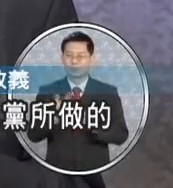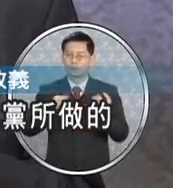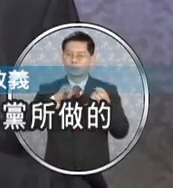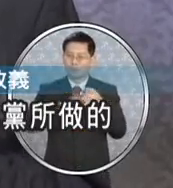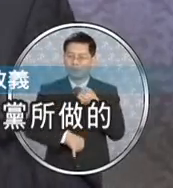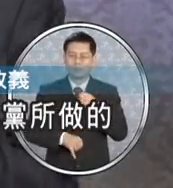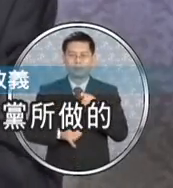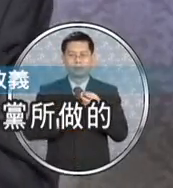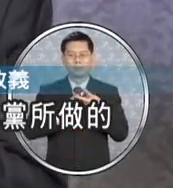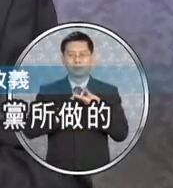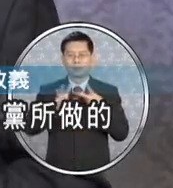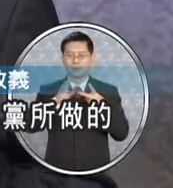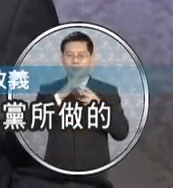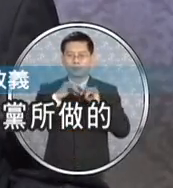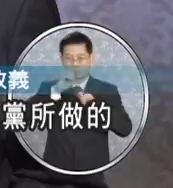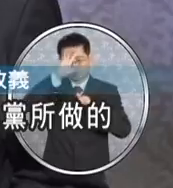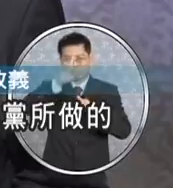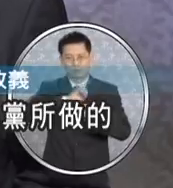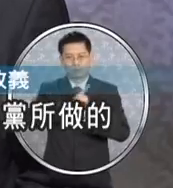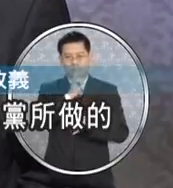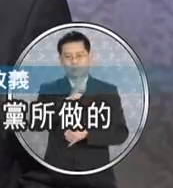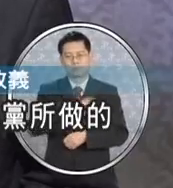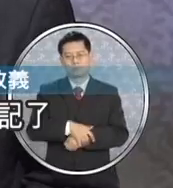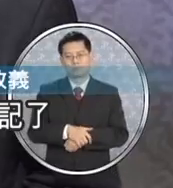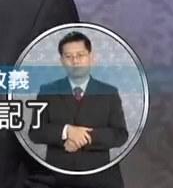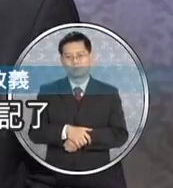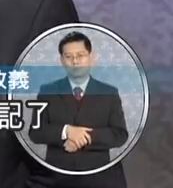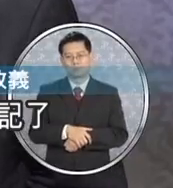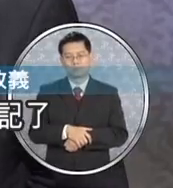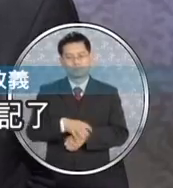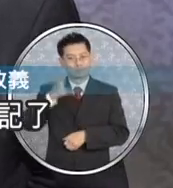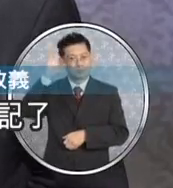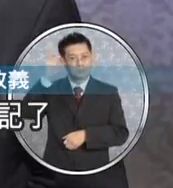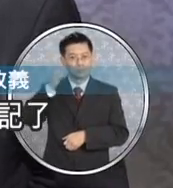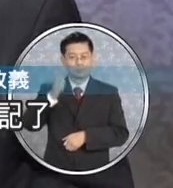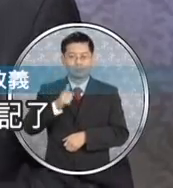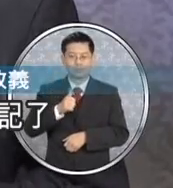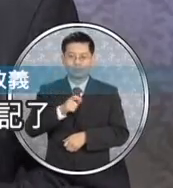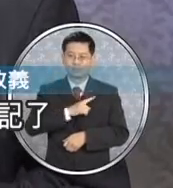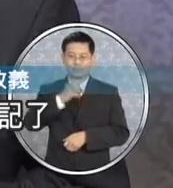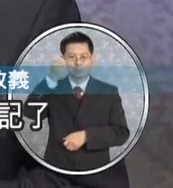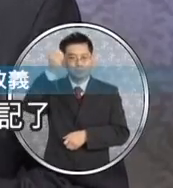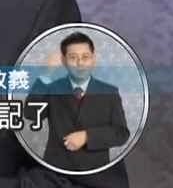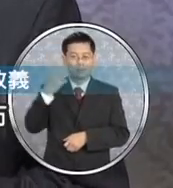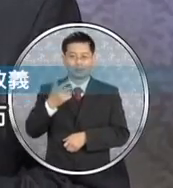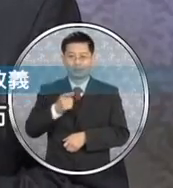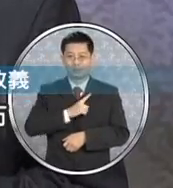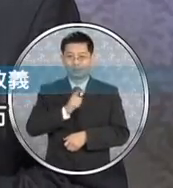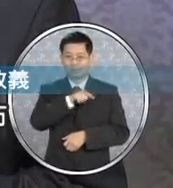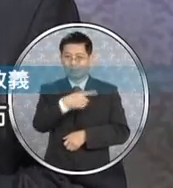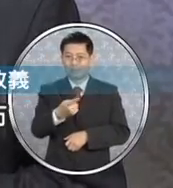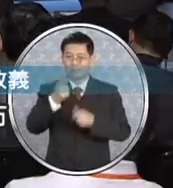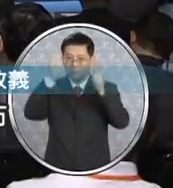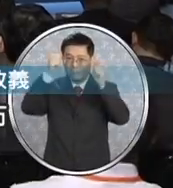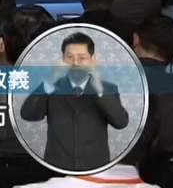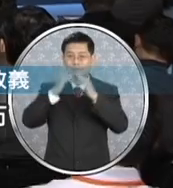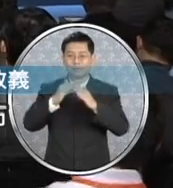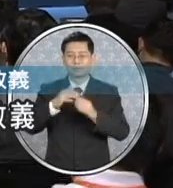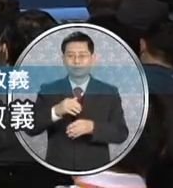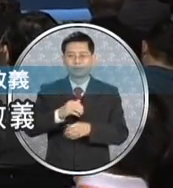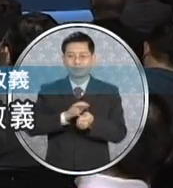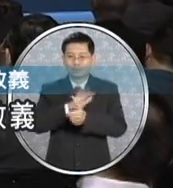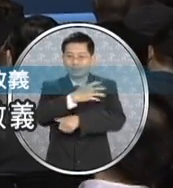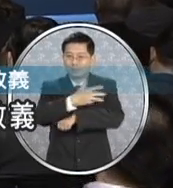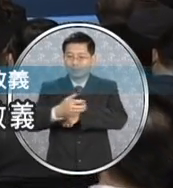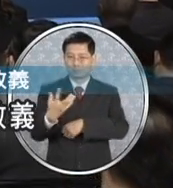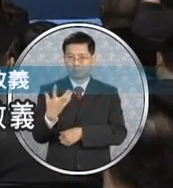票，啊，有的是民进党收集的。我想首先可能袂记得你隔壁的高雄市，爱河绝